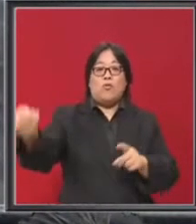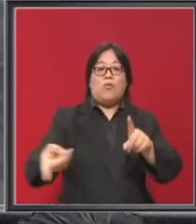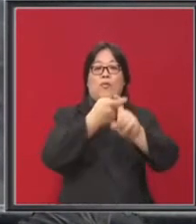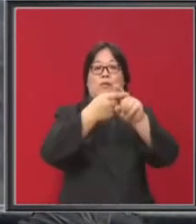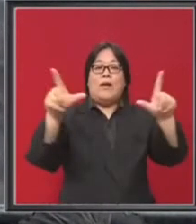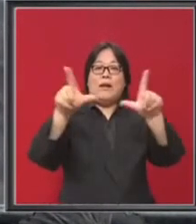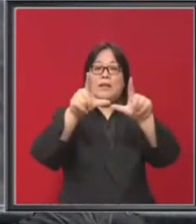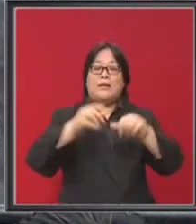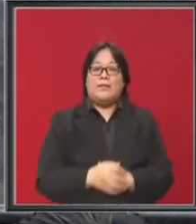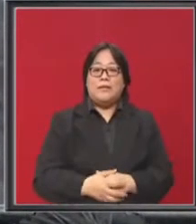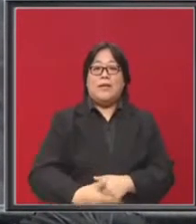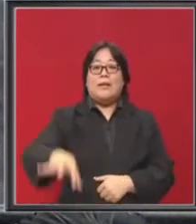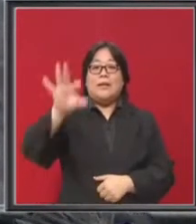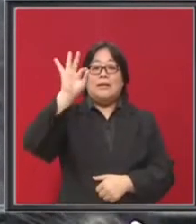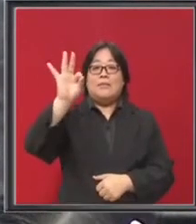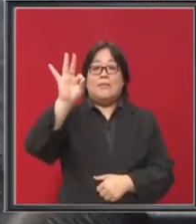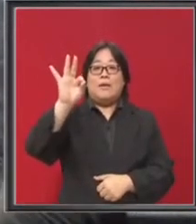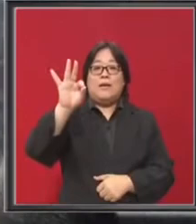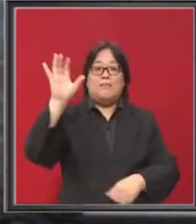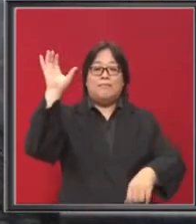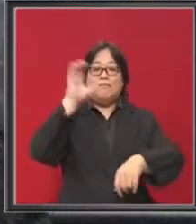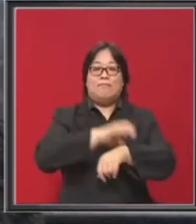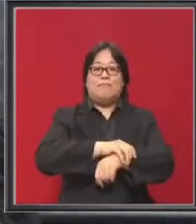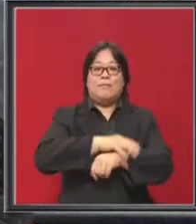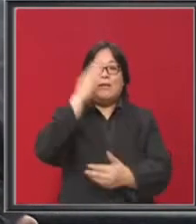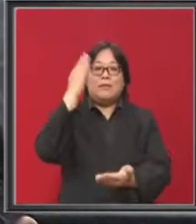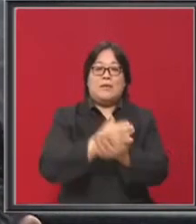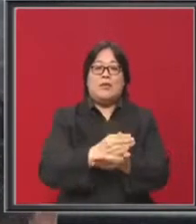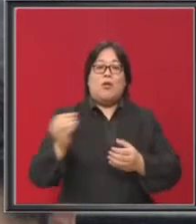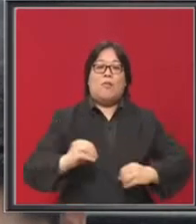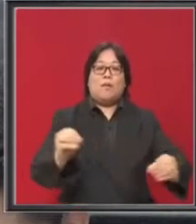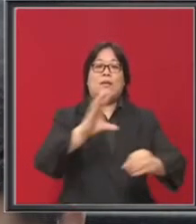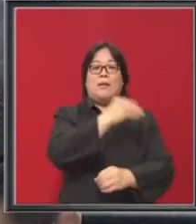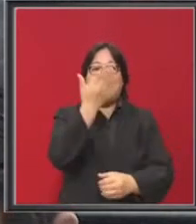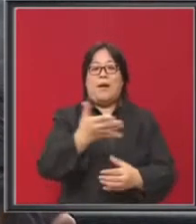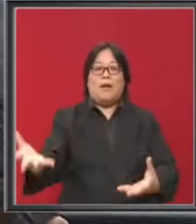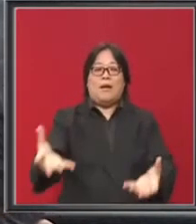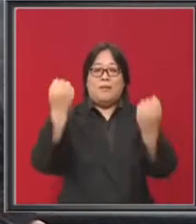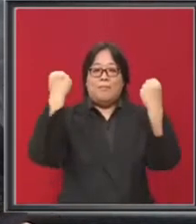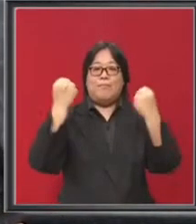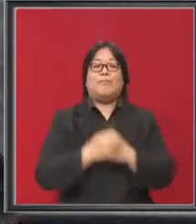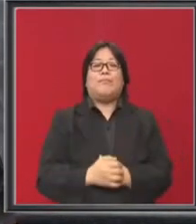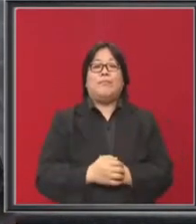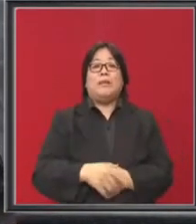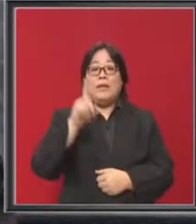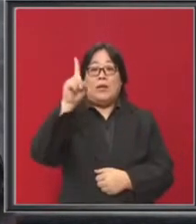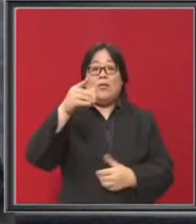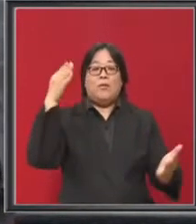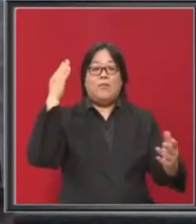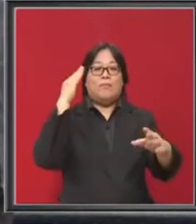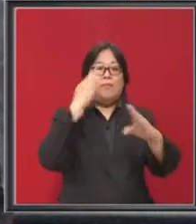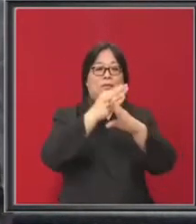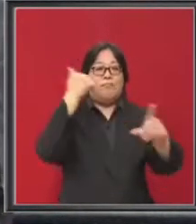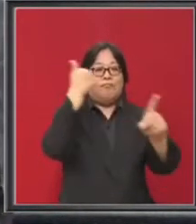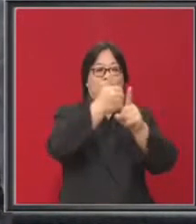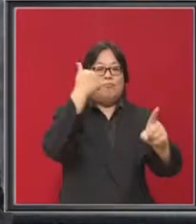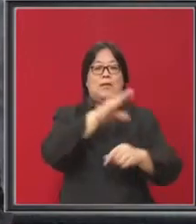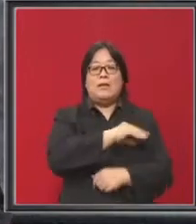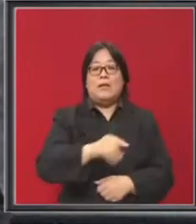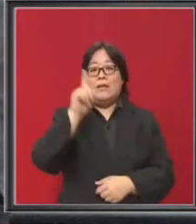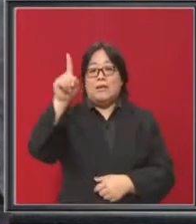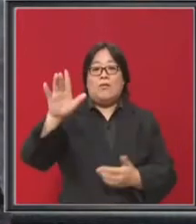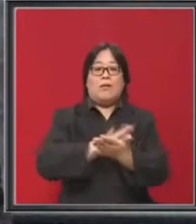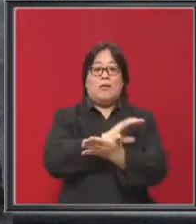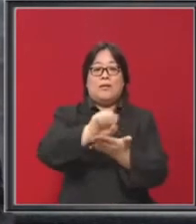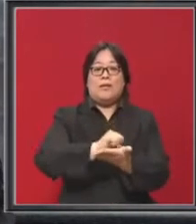digantung desain 9 dikenakan penahanan operasi kelengkapan satu perintah larangan dan sebelah penjedaan